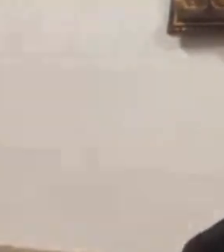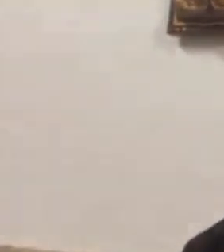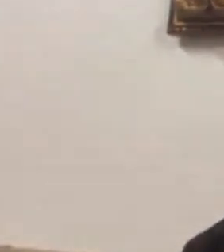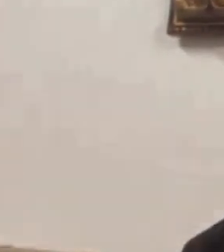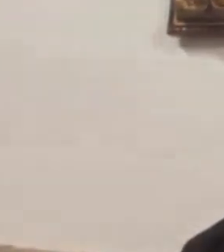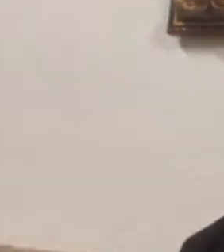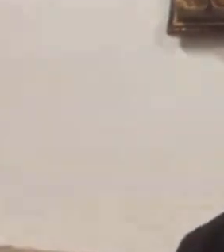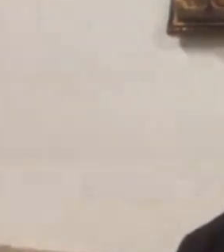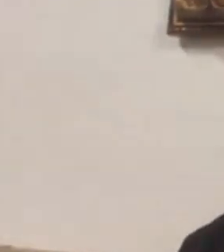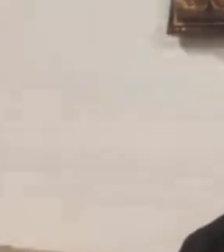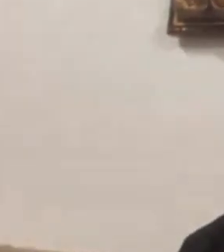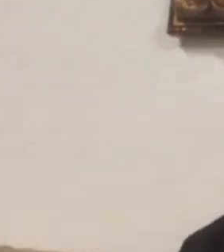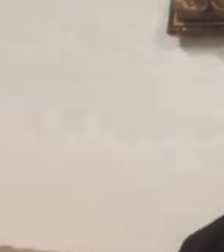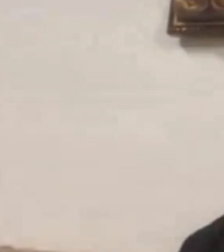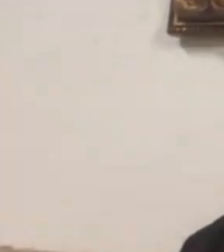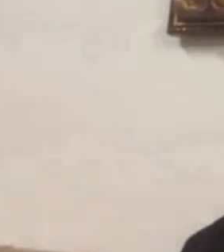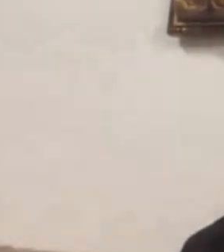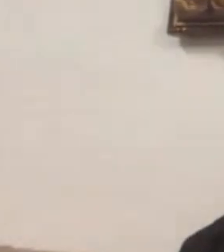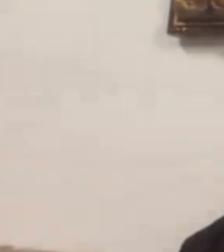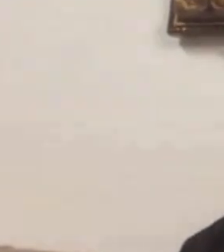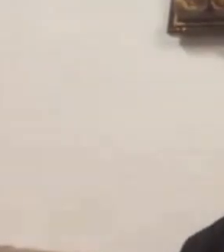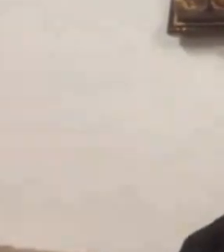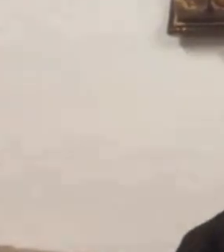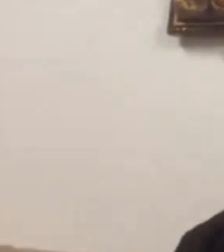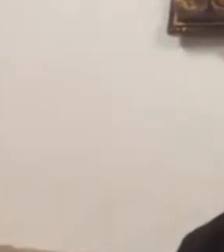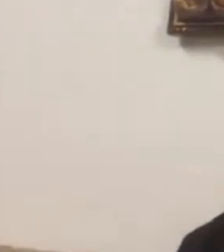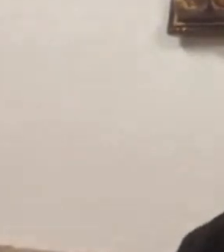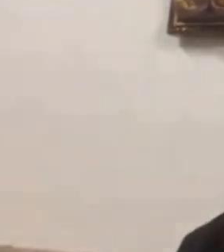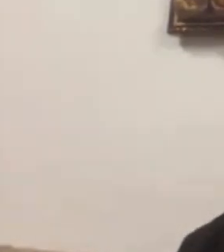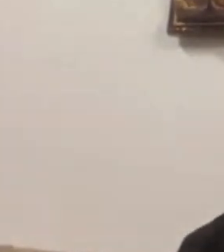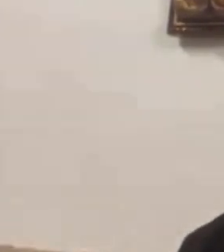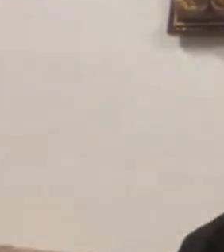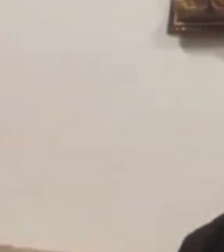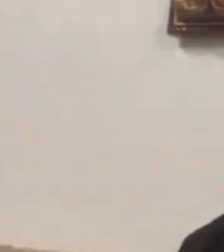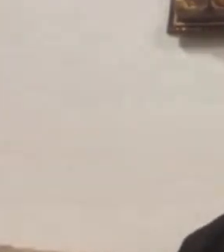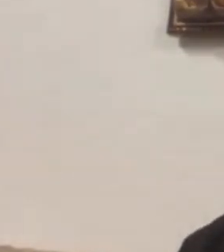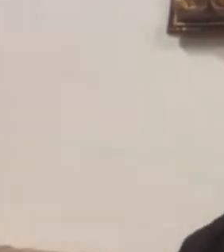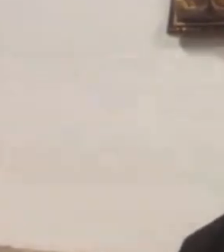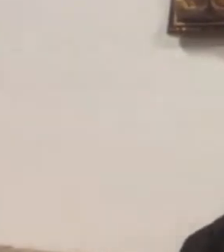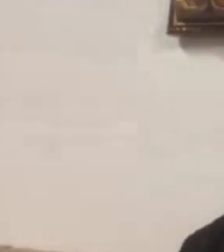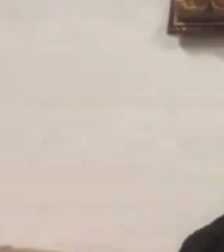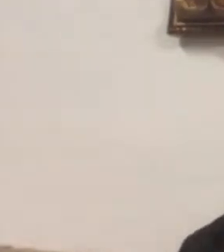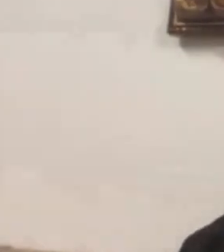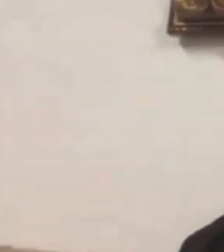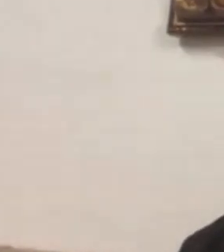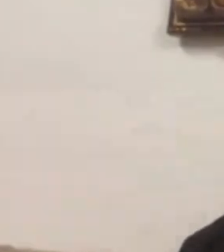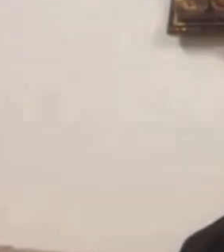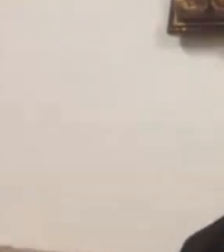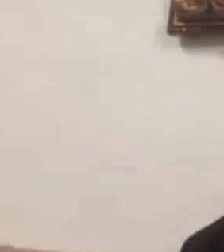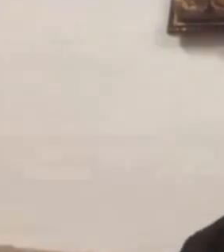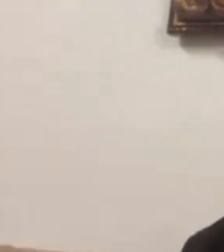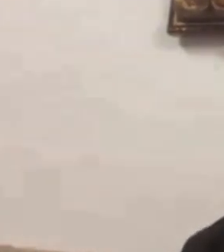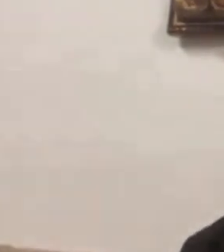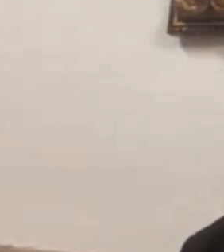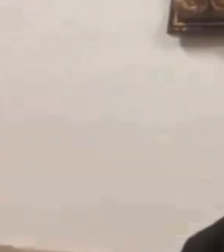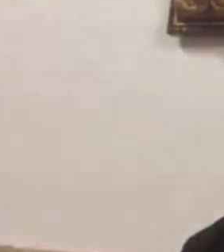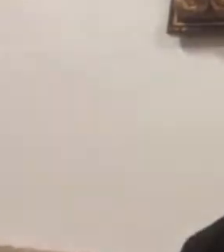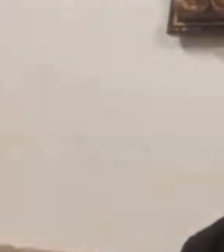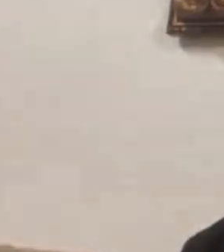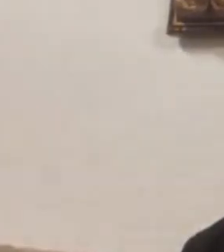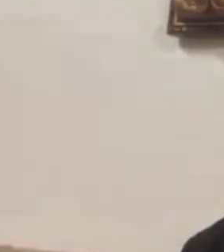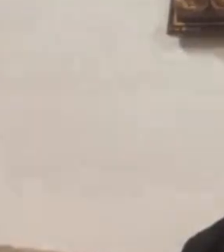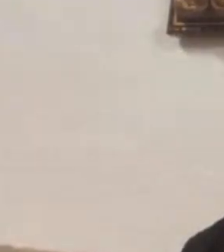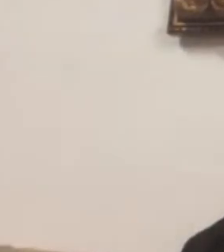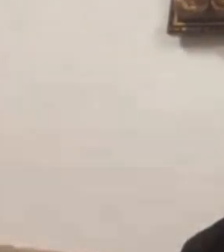اعمالهم كبيره جدا، واتقدم لهم بالشكر الجزيل. وايضا اتمنى ان تنقلون تحياتي الى الاب